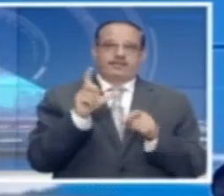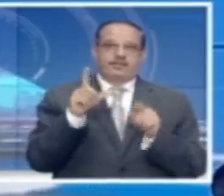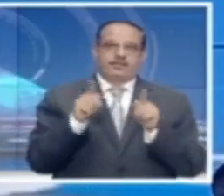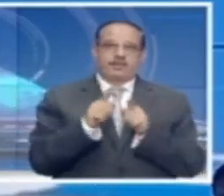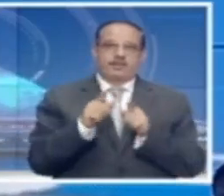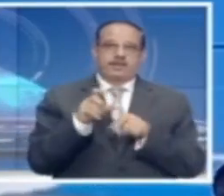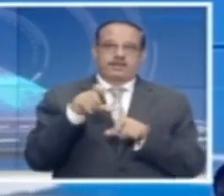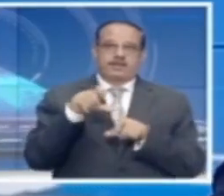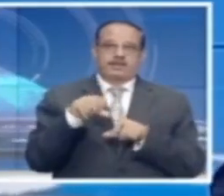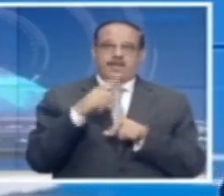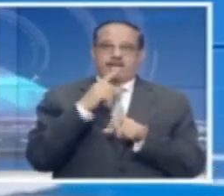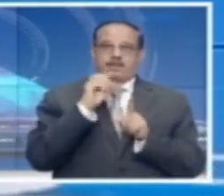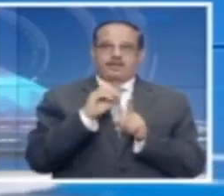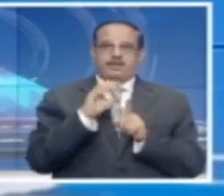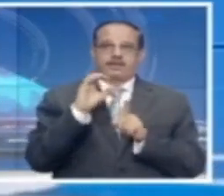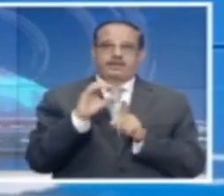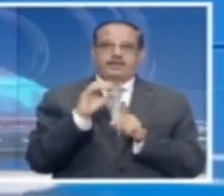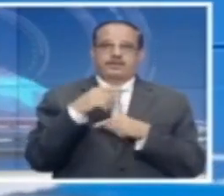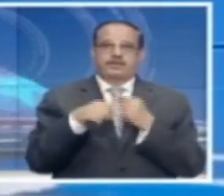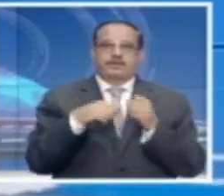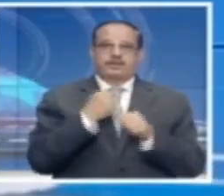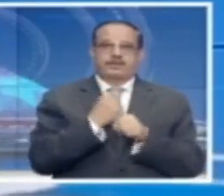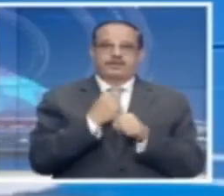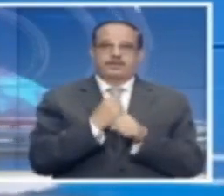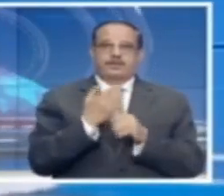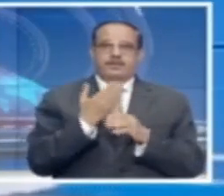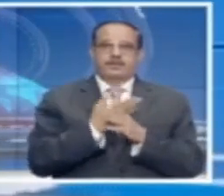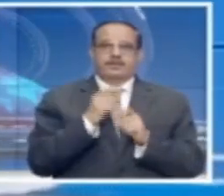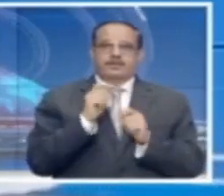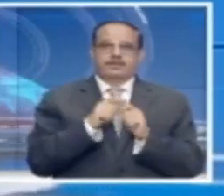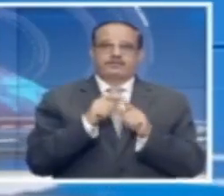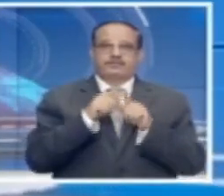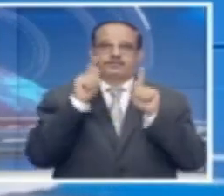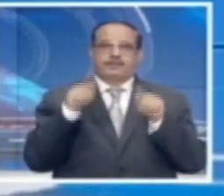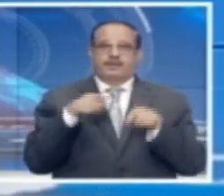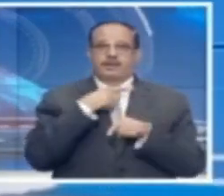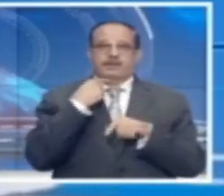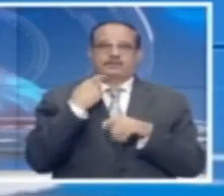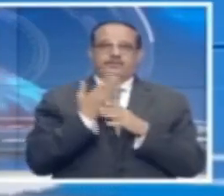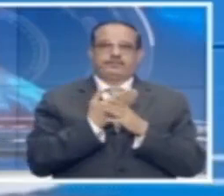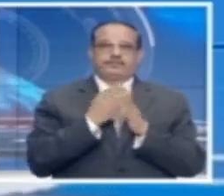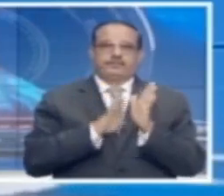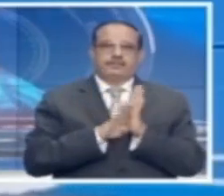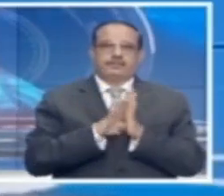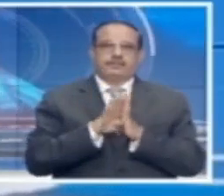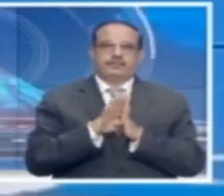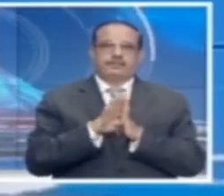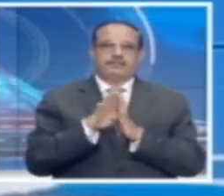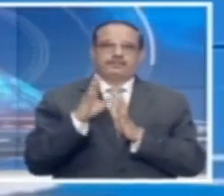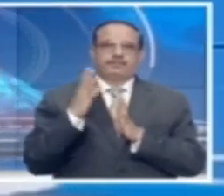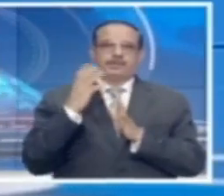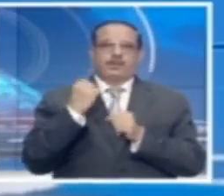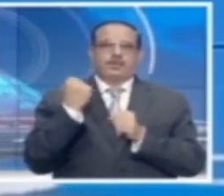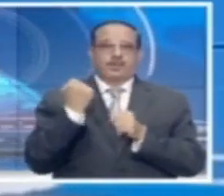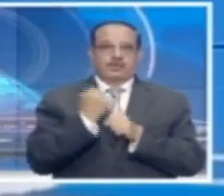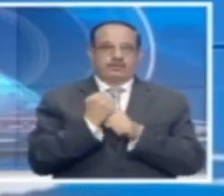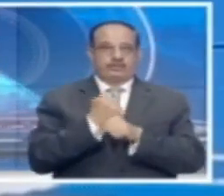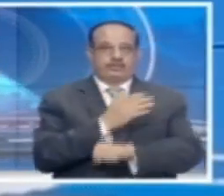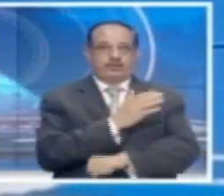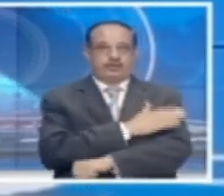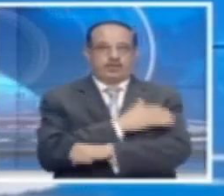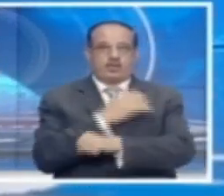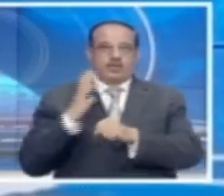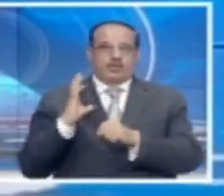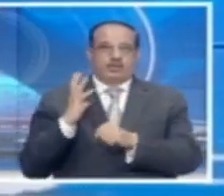التاسعة. وجه السيد الرئيس عبد الفتاح السيسي باستمرار جهود الدولة بشان الاصلاحات الهيكلية خاصة المتعلقة